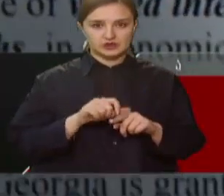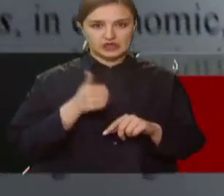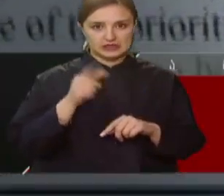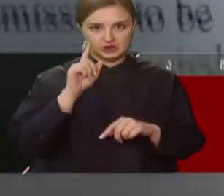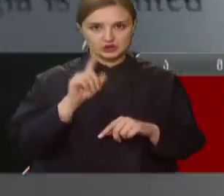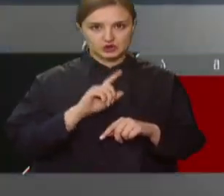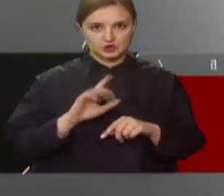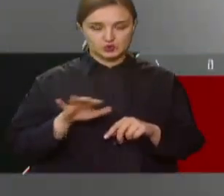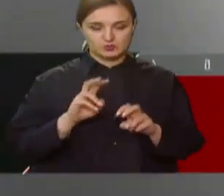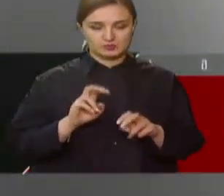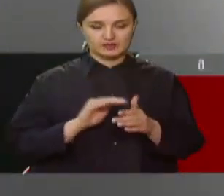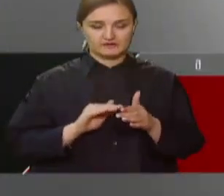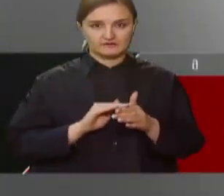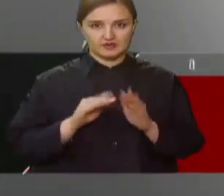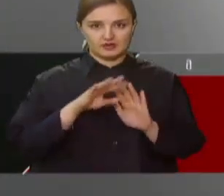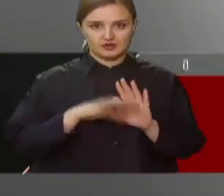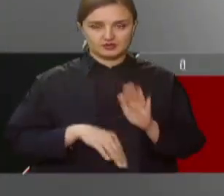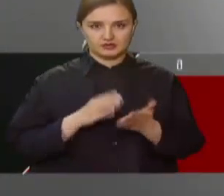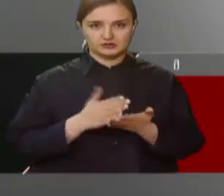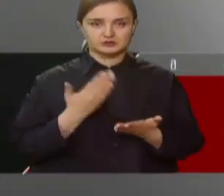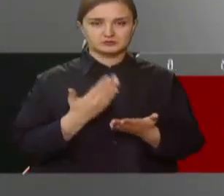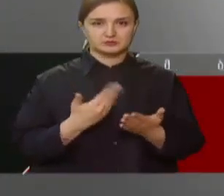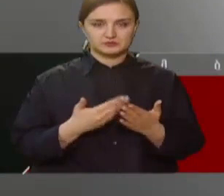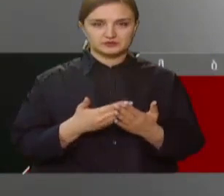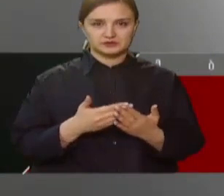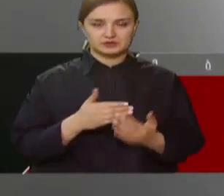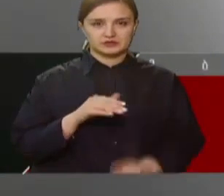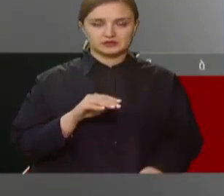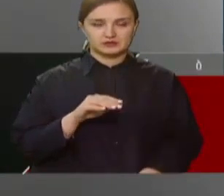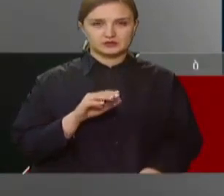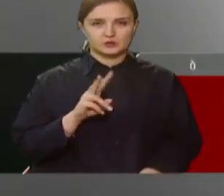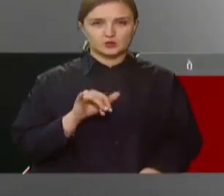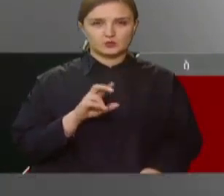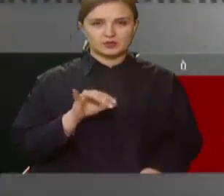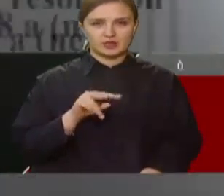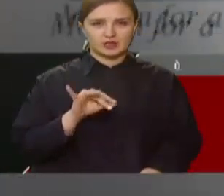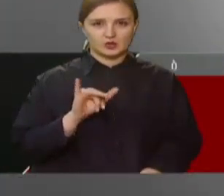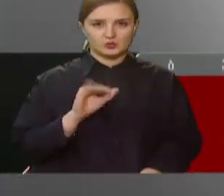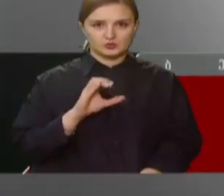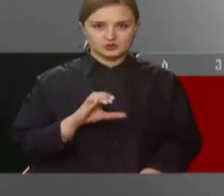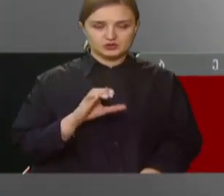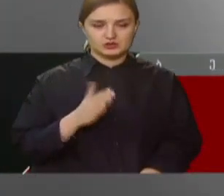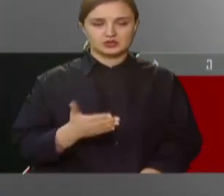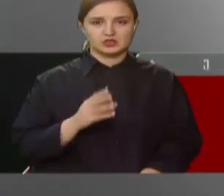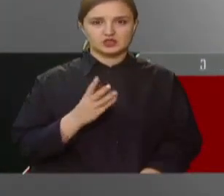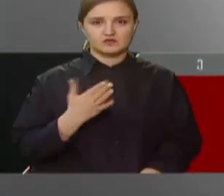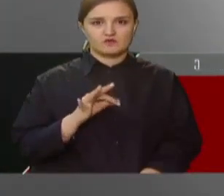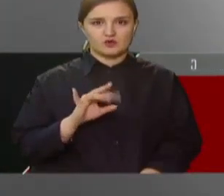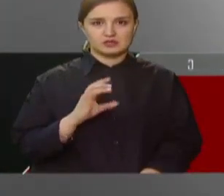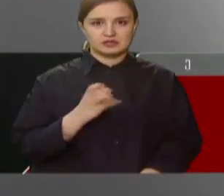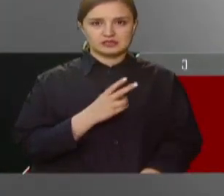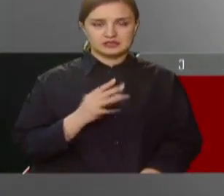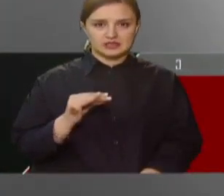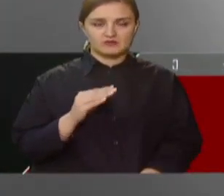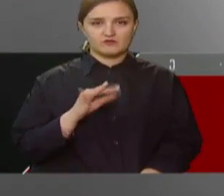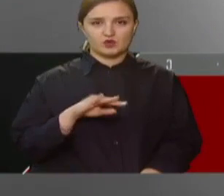ცნობილი გვარები არის, მათ შორის მაგალითად რასა იუკნევიჩიანი, ანდრეოს კუბილიუსი, საიროშვილსკი, ანა